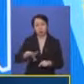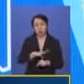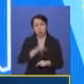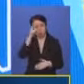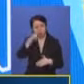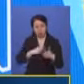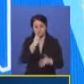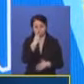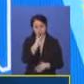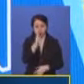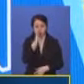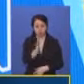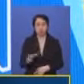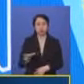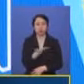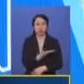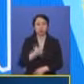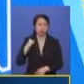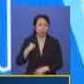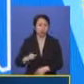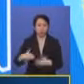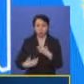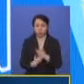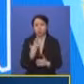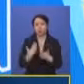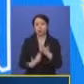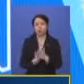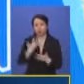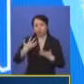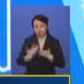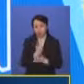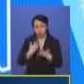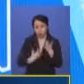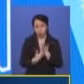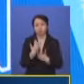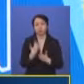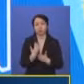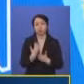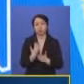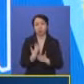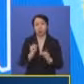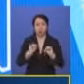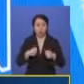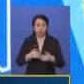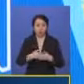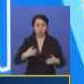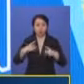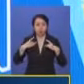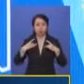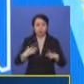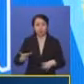уверенно смотрим в будущее. И нас ждут еще новые вершины, новые высоты. Позвольте в преддверии праздника